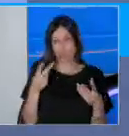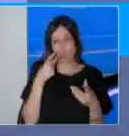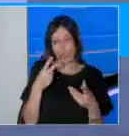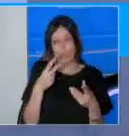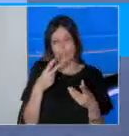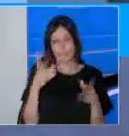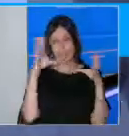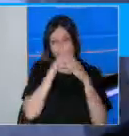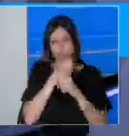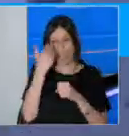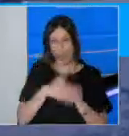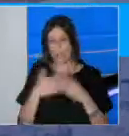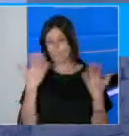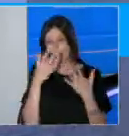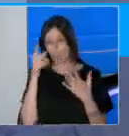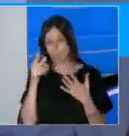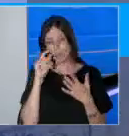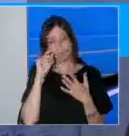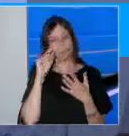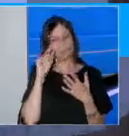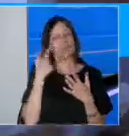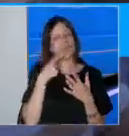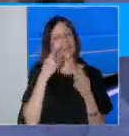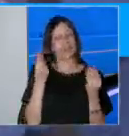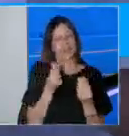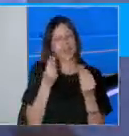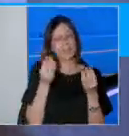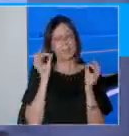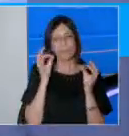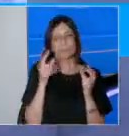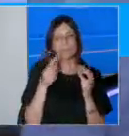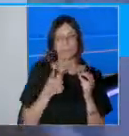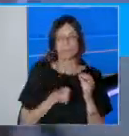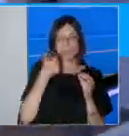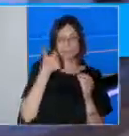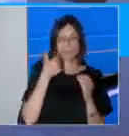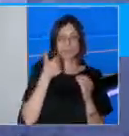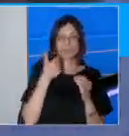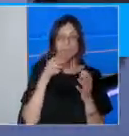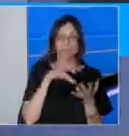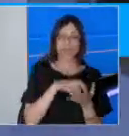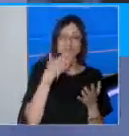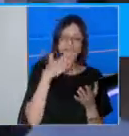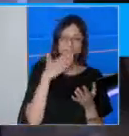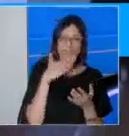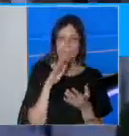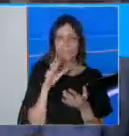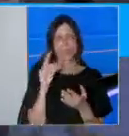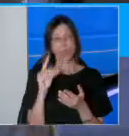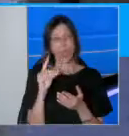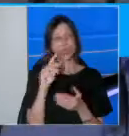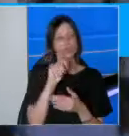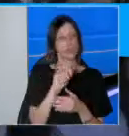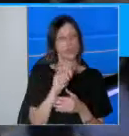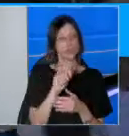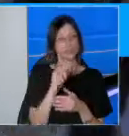ומה שקורה שם? בוא נשים את הדברים על דיוקם. כן. מפקד מחוז ירושלים, ניצב דורון תורג'מן, שמנהל את כל האירוע